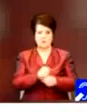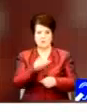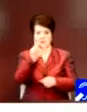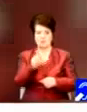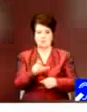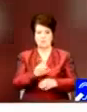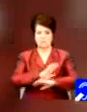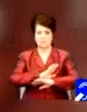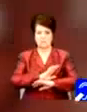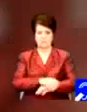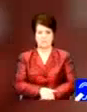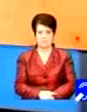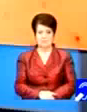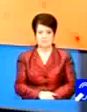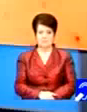victimei.